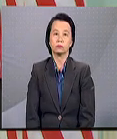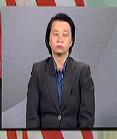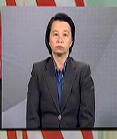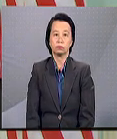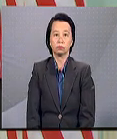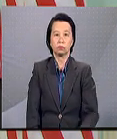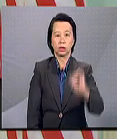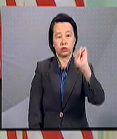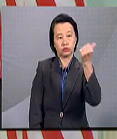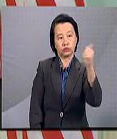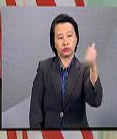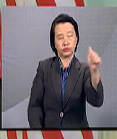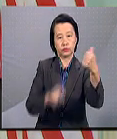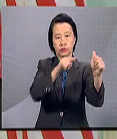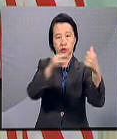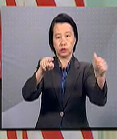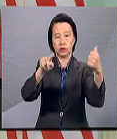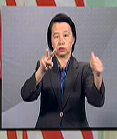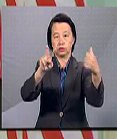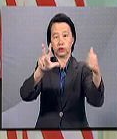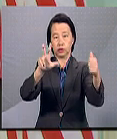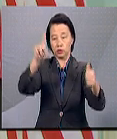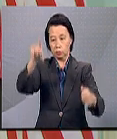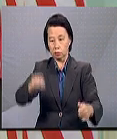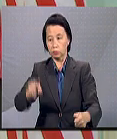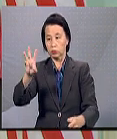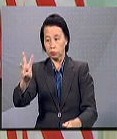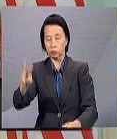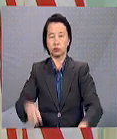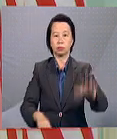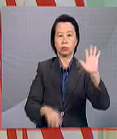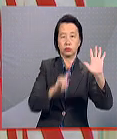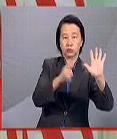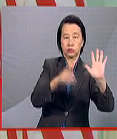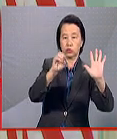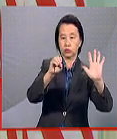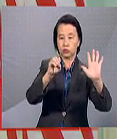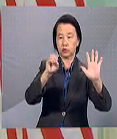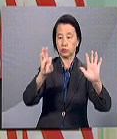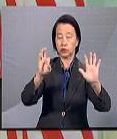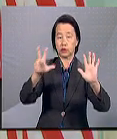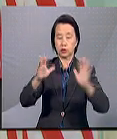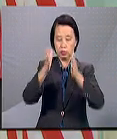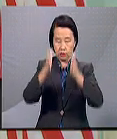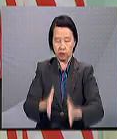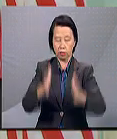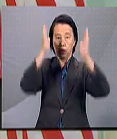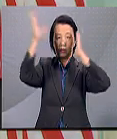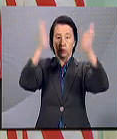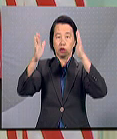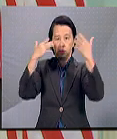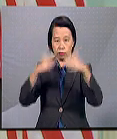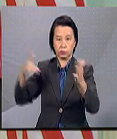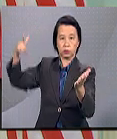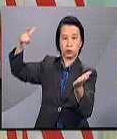dari 10 hingga 23 Jun, seramai 5,093 rakyat kita telah pulang